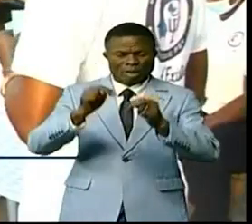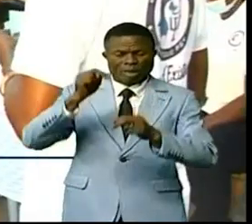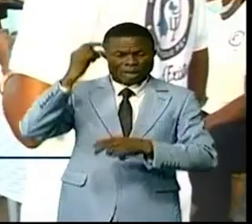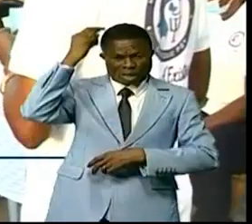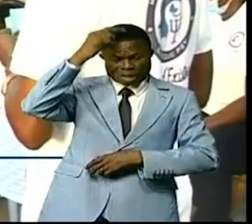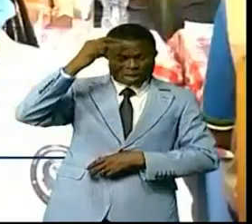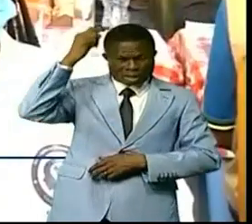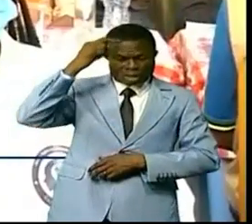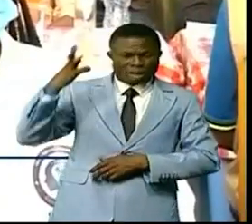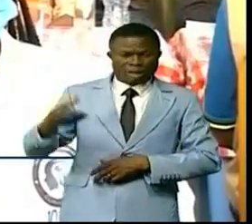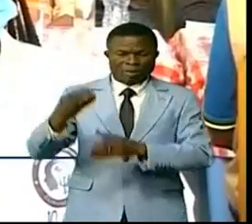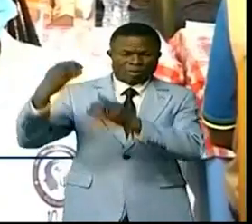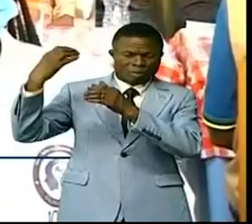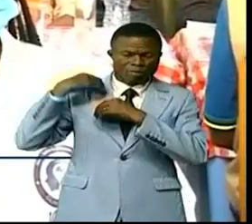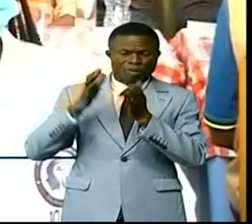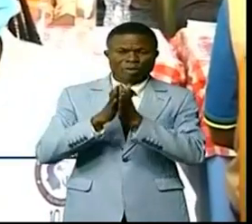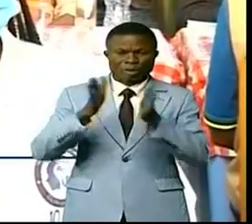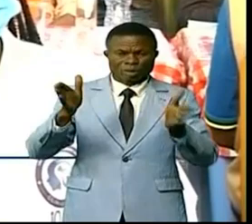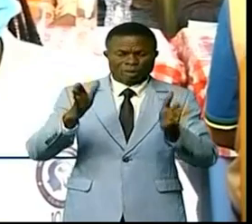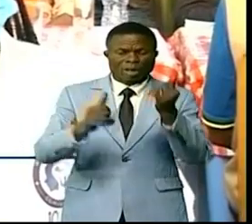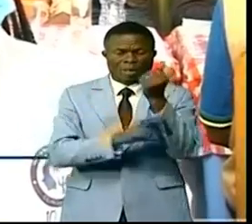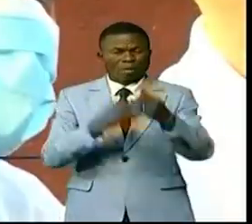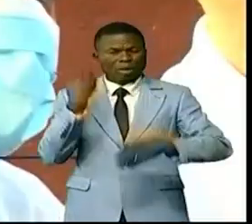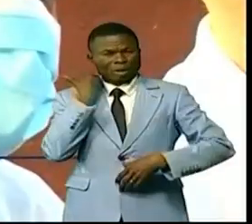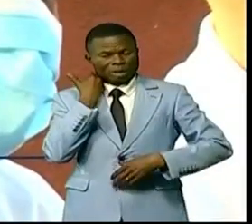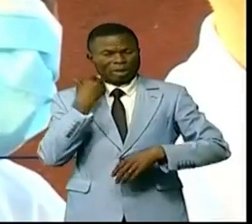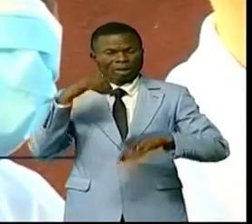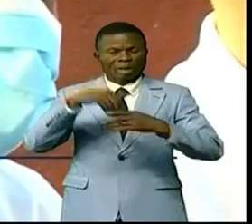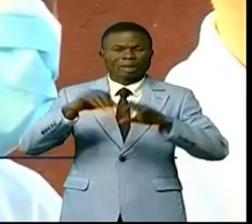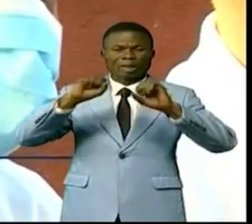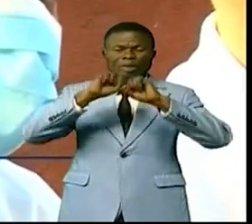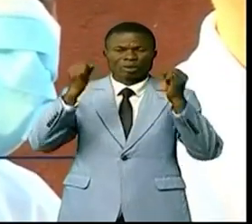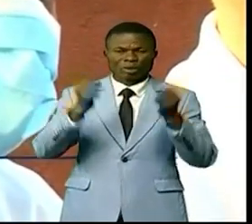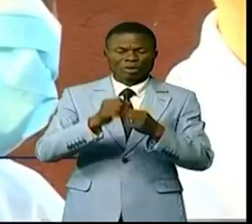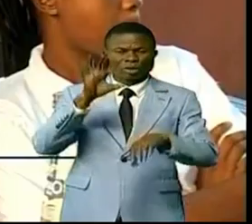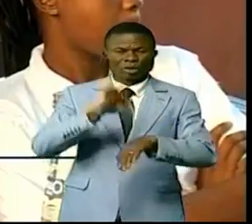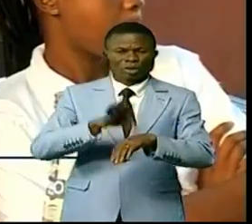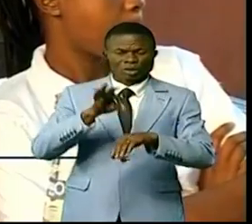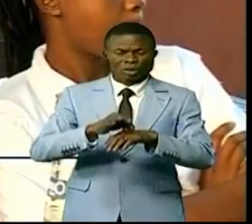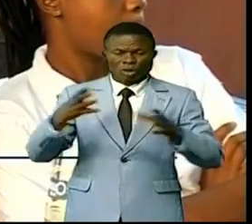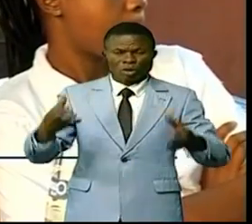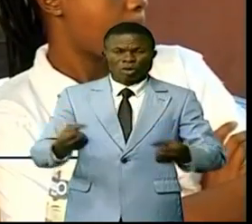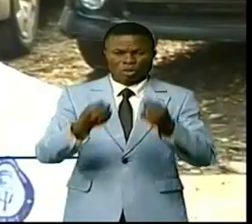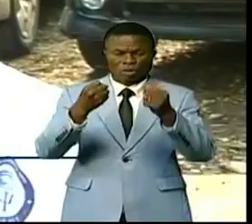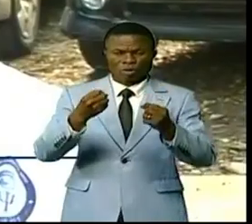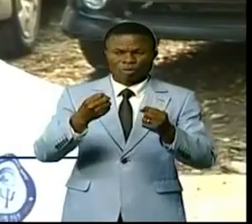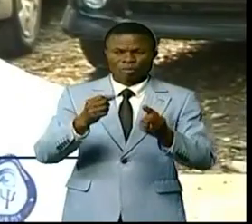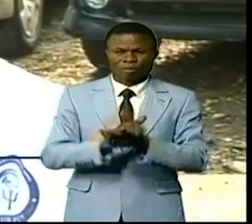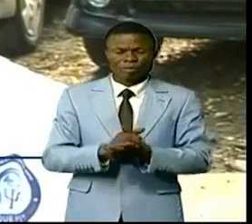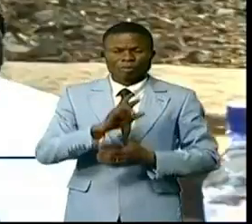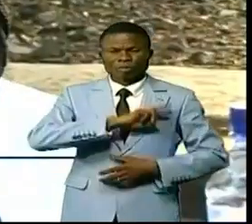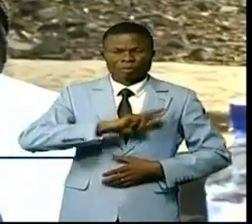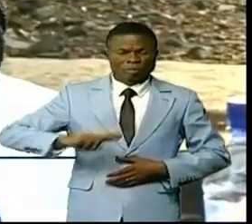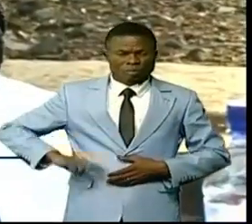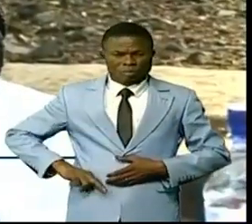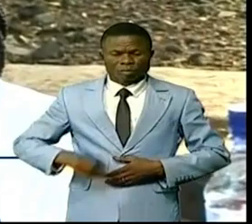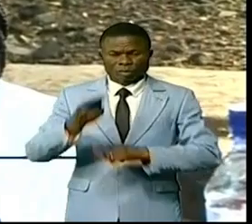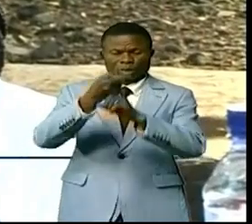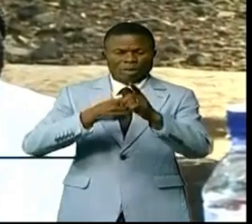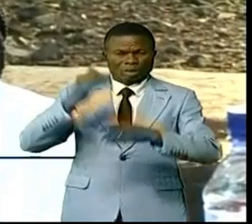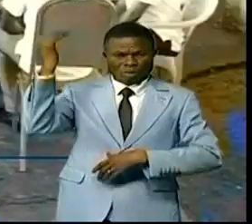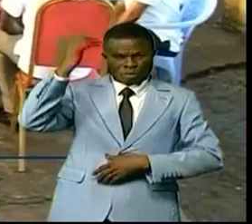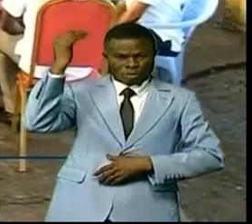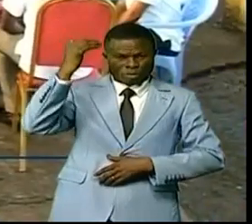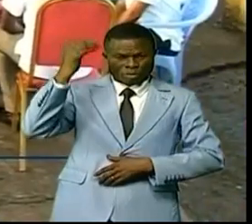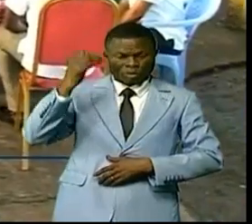psychologique dans la prise en charge globale des patients et dans la société. Une occasion toute trouvée pour la clinique psy qui fait en ce mois de décembre ses